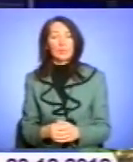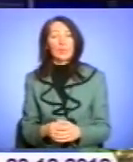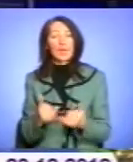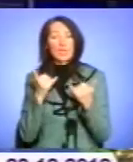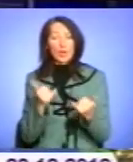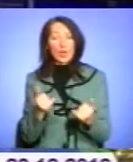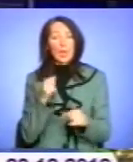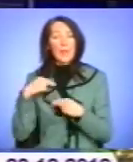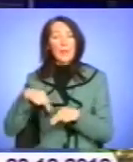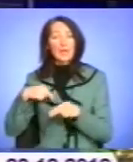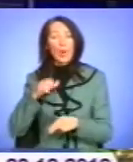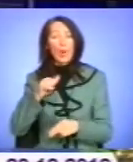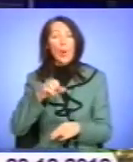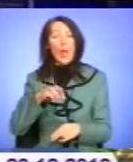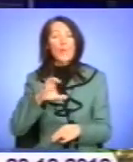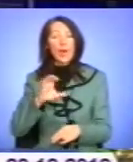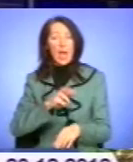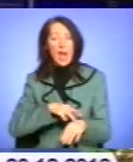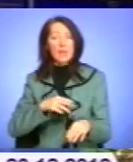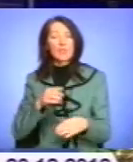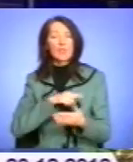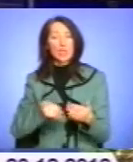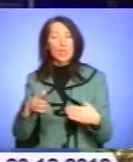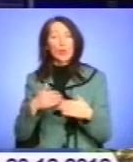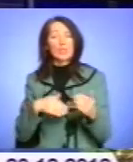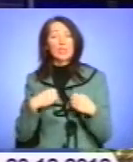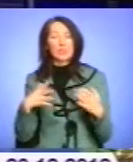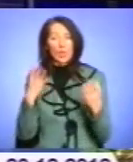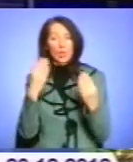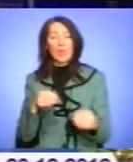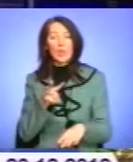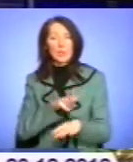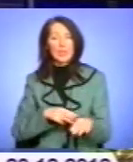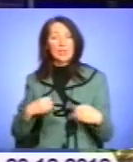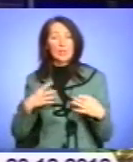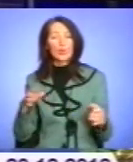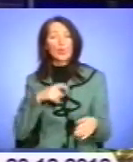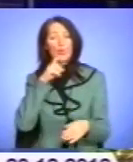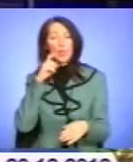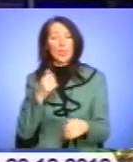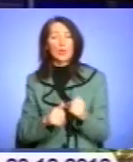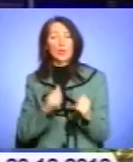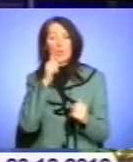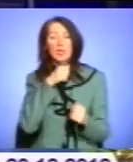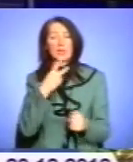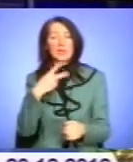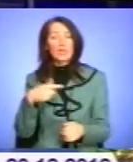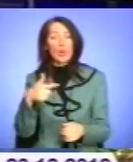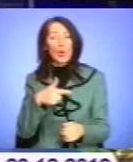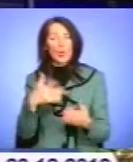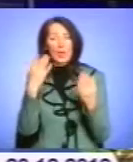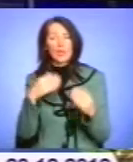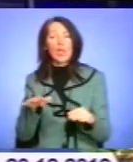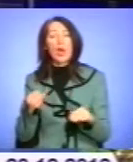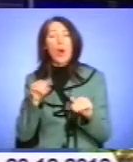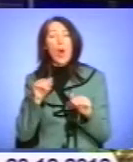Сьогодні працівники УМВС відзначають професійне свято. День міліції святкують в Україні щорічно 20 грудня. В день ухвалення